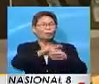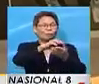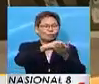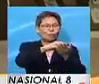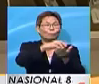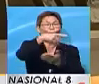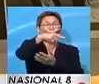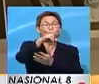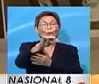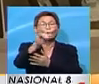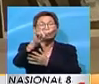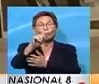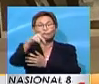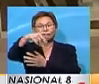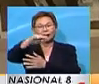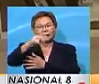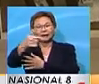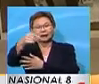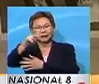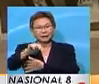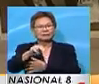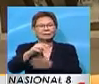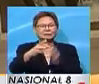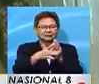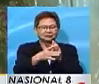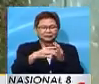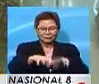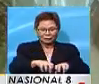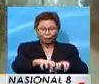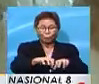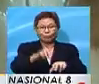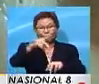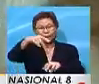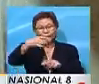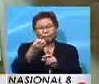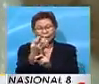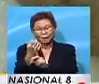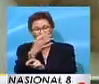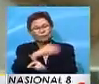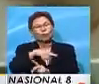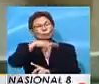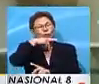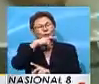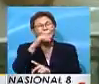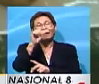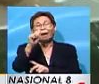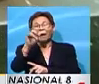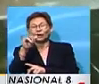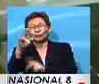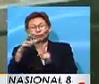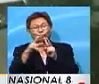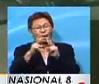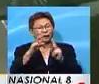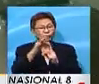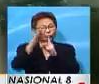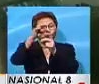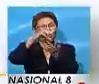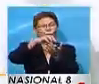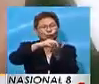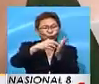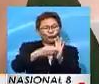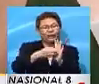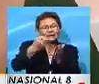banggang Kuih apam tepung Pelita onde-onde puteri Ayu dan paling istimewa semestinya Kuih seri